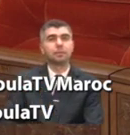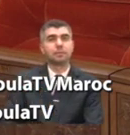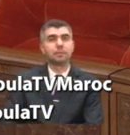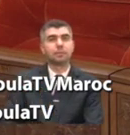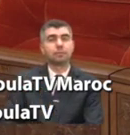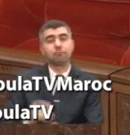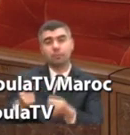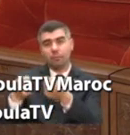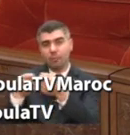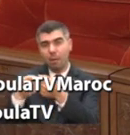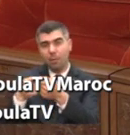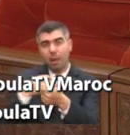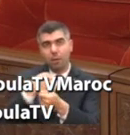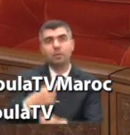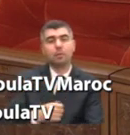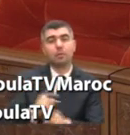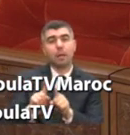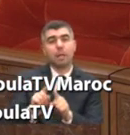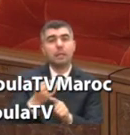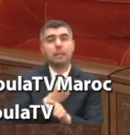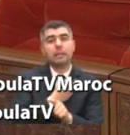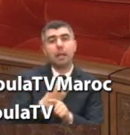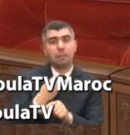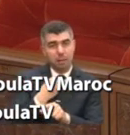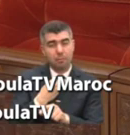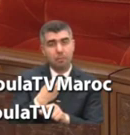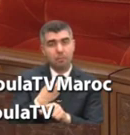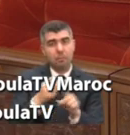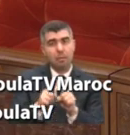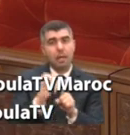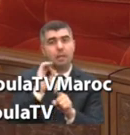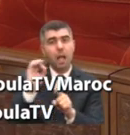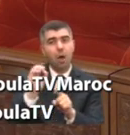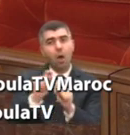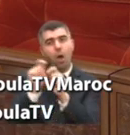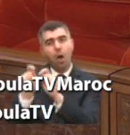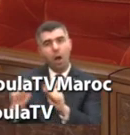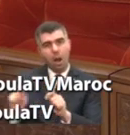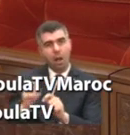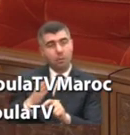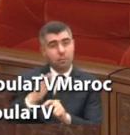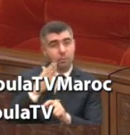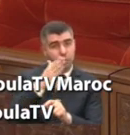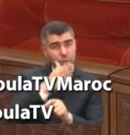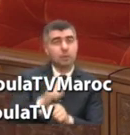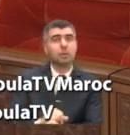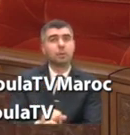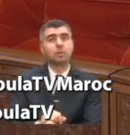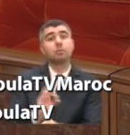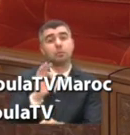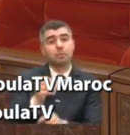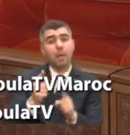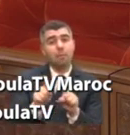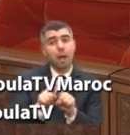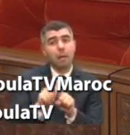كذلك نفس الشيء بالنسبه للعيادات الطبيه، اللي هناك اليوم نصوص تنظيميه اساسيه اللي خصها تخرج للوجود، التي تحدد